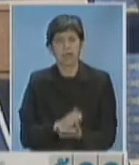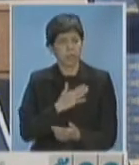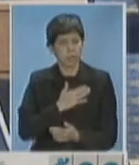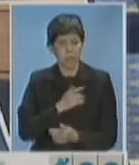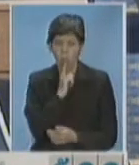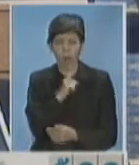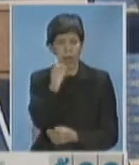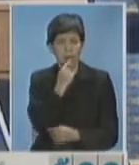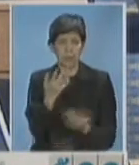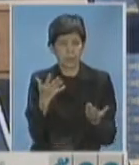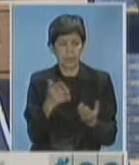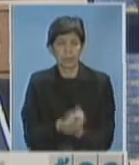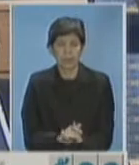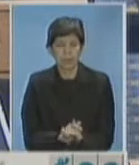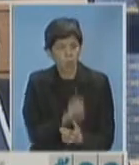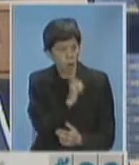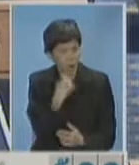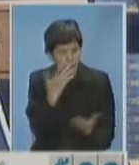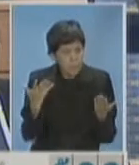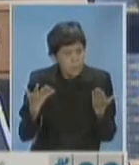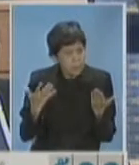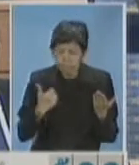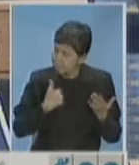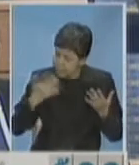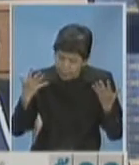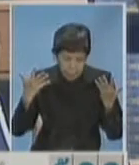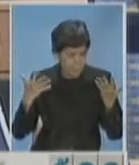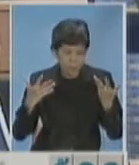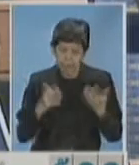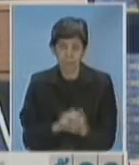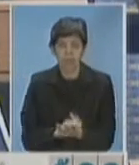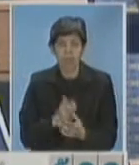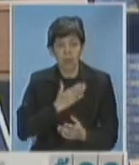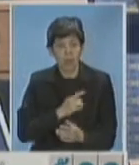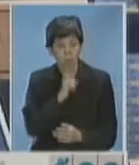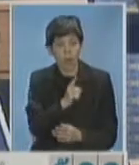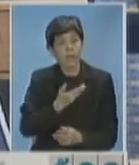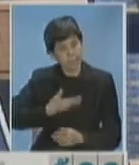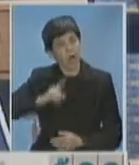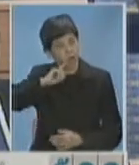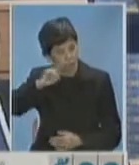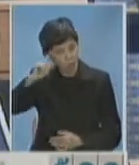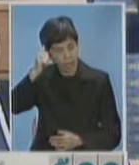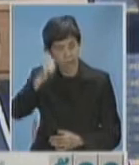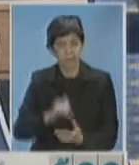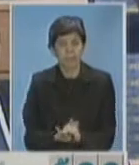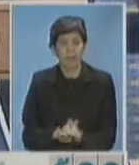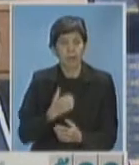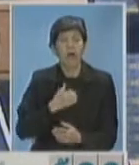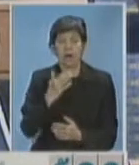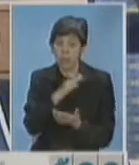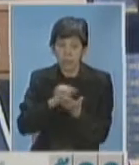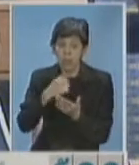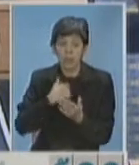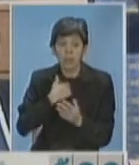ได้ใส่ร้ายใครไม่ได้ใส่ร้ายอย่างแน่นอนอย่างที่ท่านประธานว่าถ้าใส่ร้ายเชิญฟ้องหมิ่นประมาทเพราะสภา